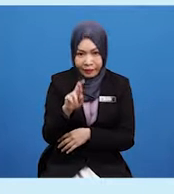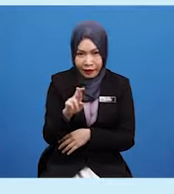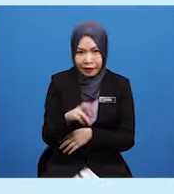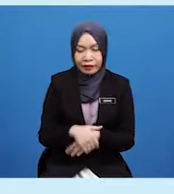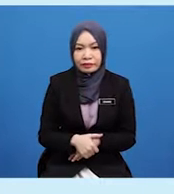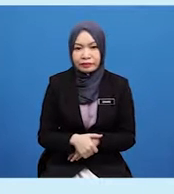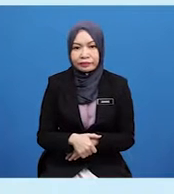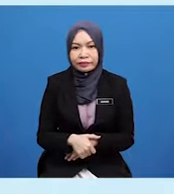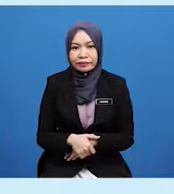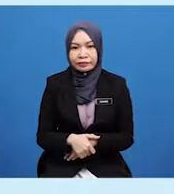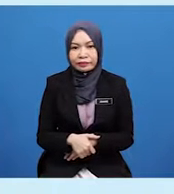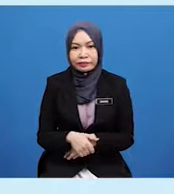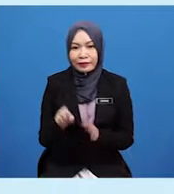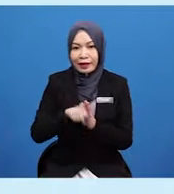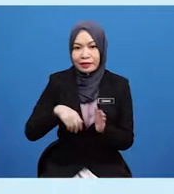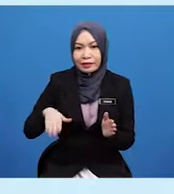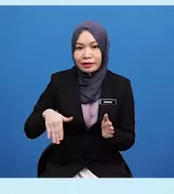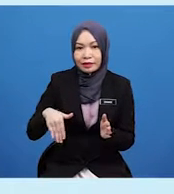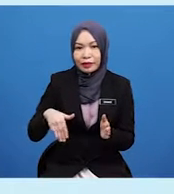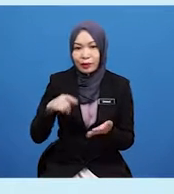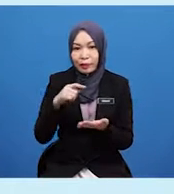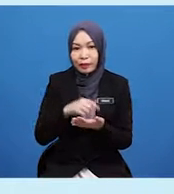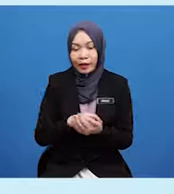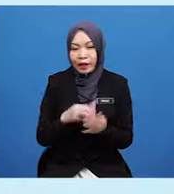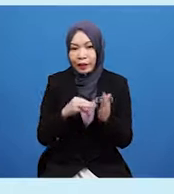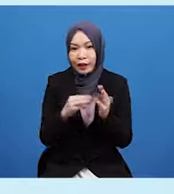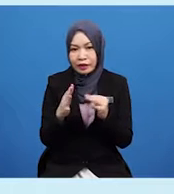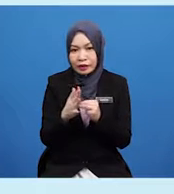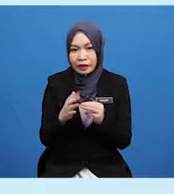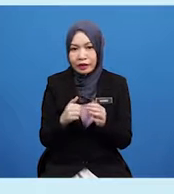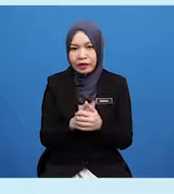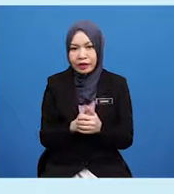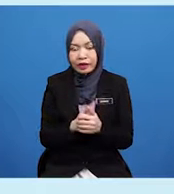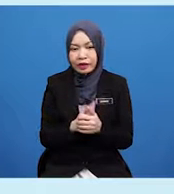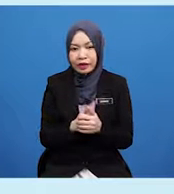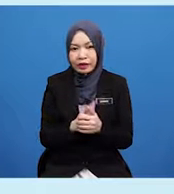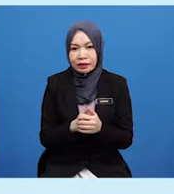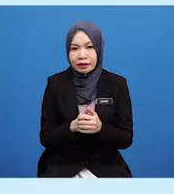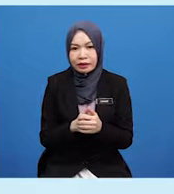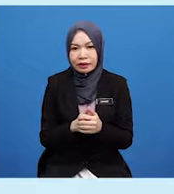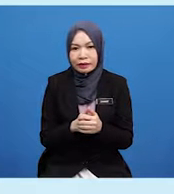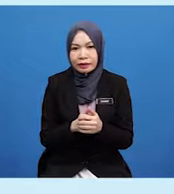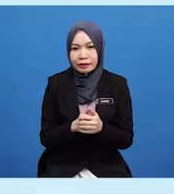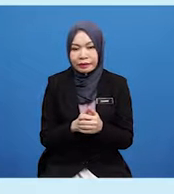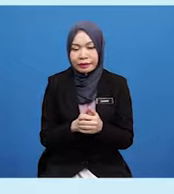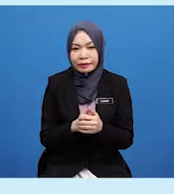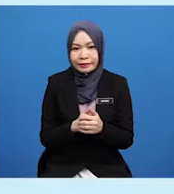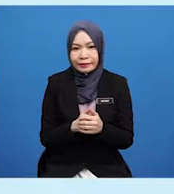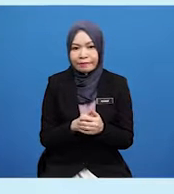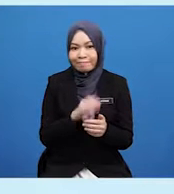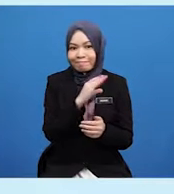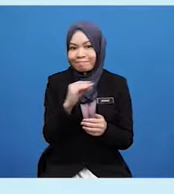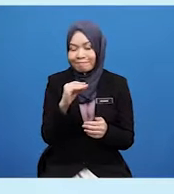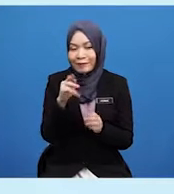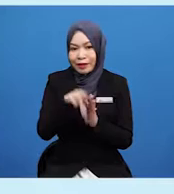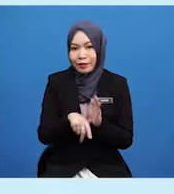11 ribu tahun sebelum masehi hasil penemuan lukisan di dinding gua dan peralatan